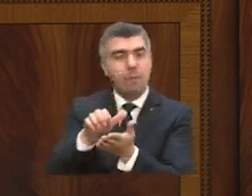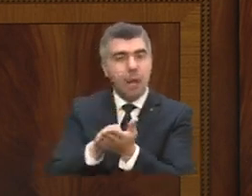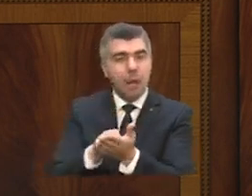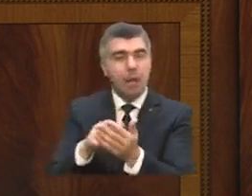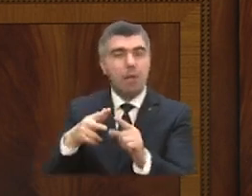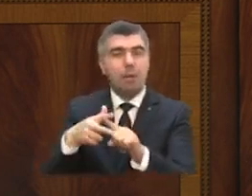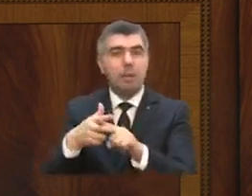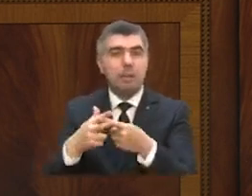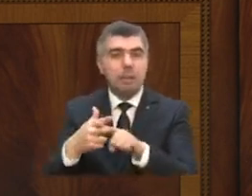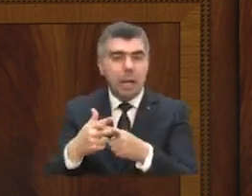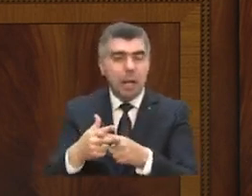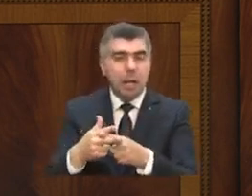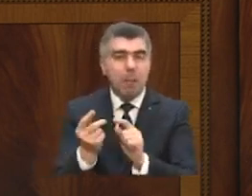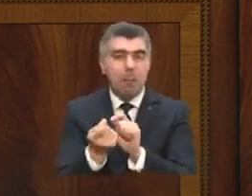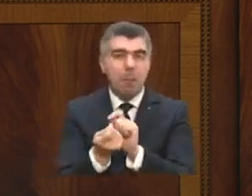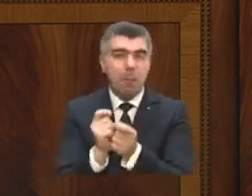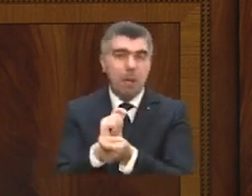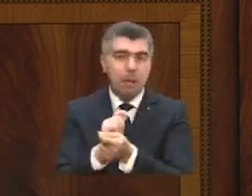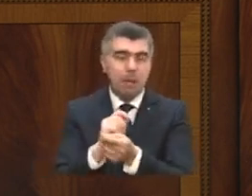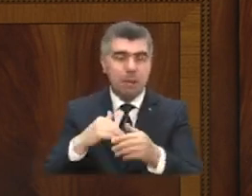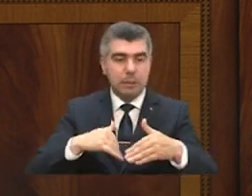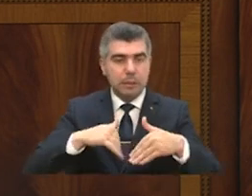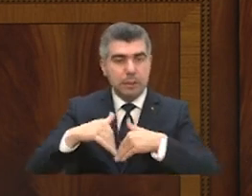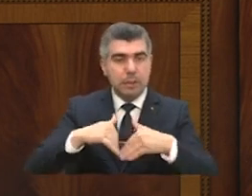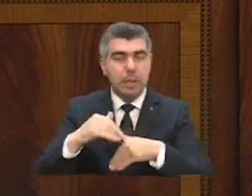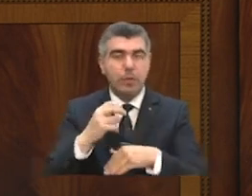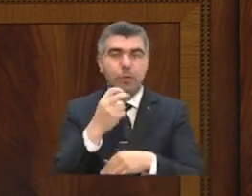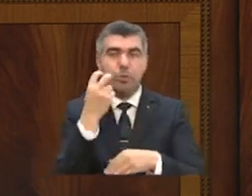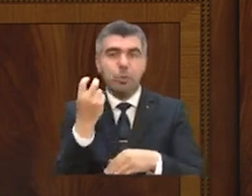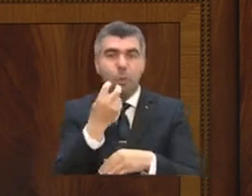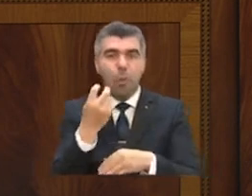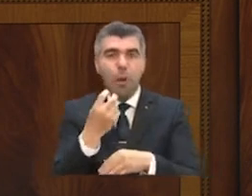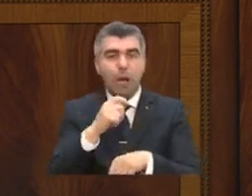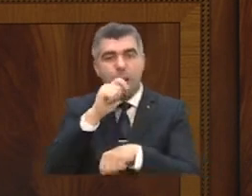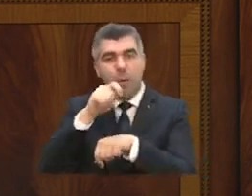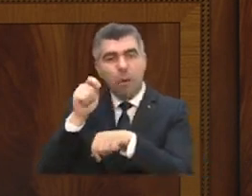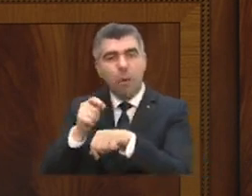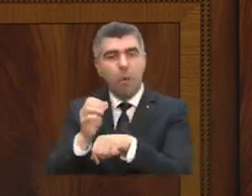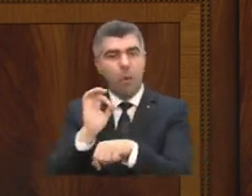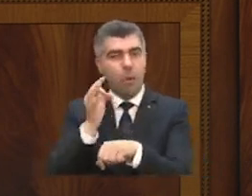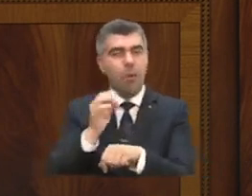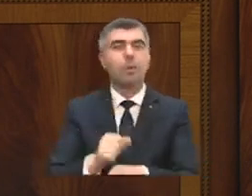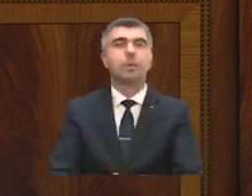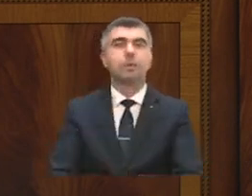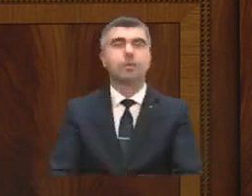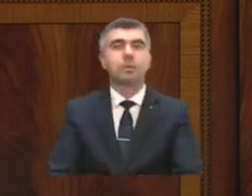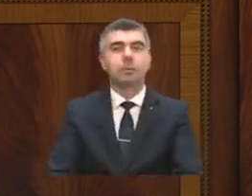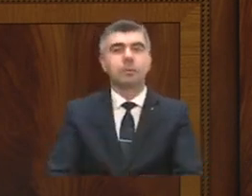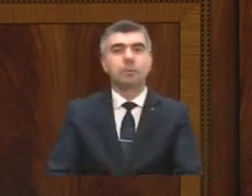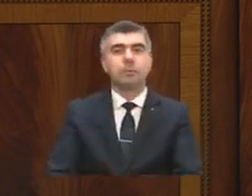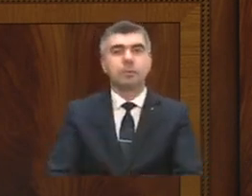الصناعي والبنية التحتية والسياحة والصناعة التقليدية والاقتصاد الاجتماعي.